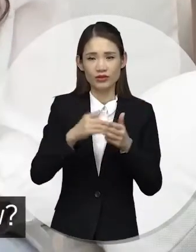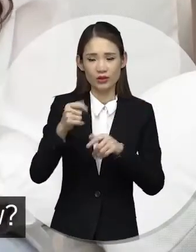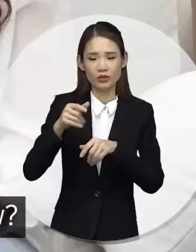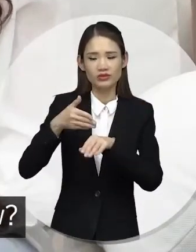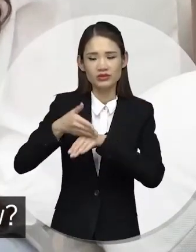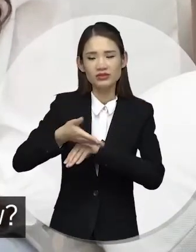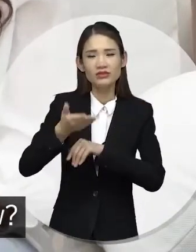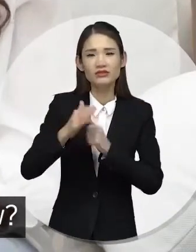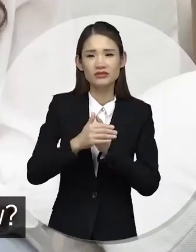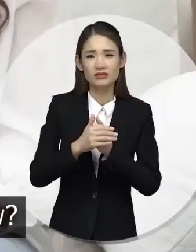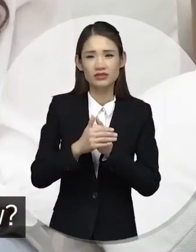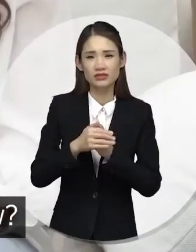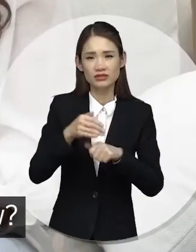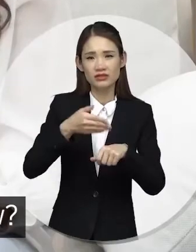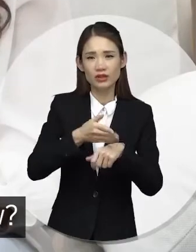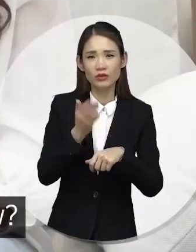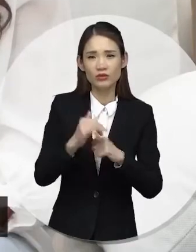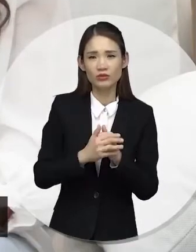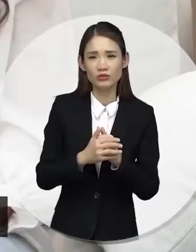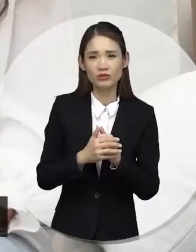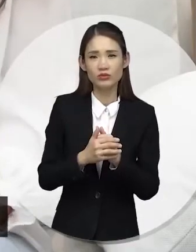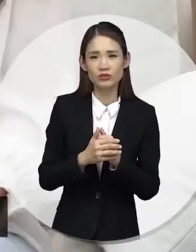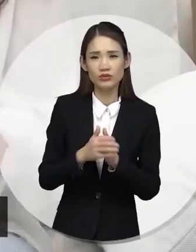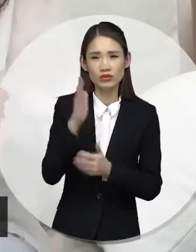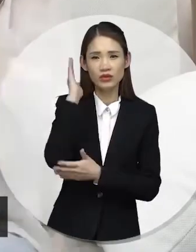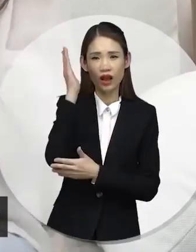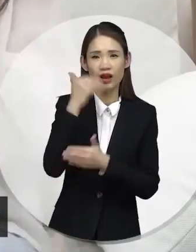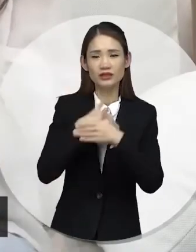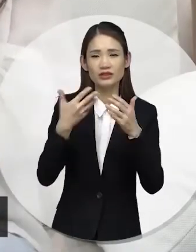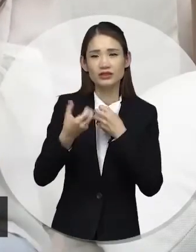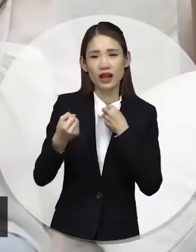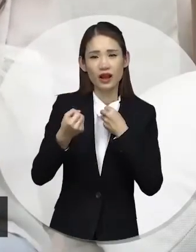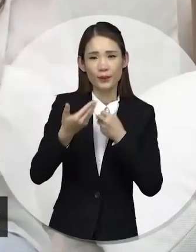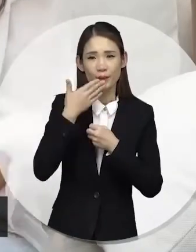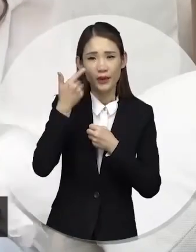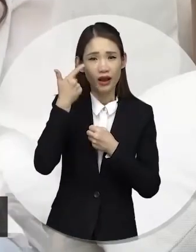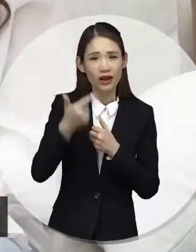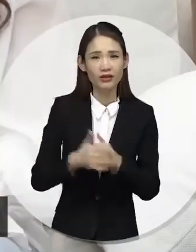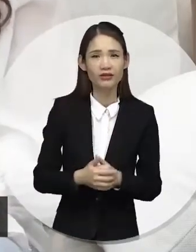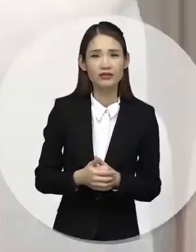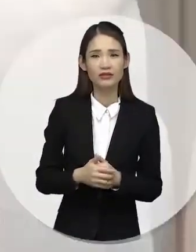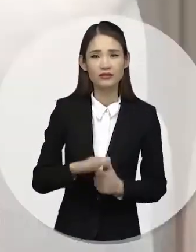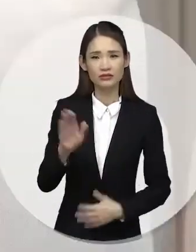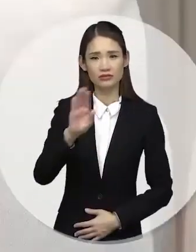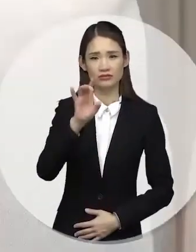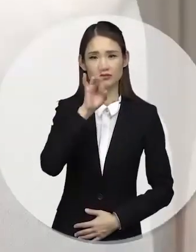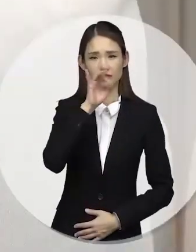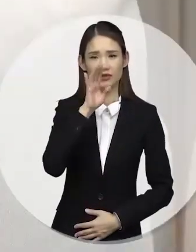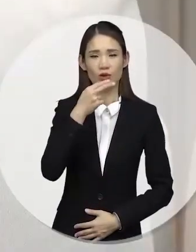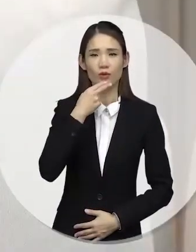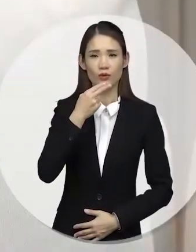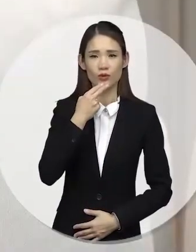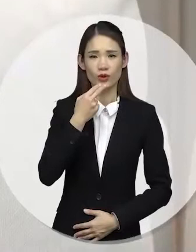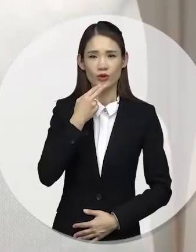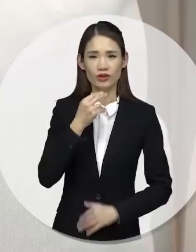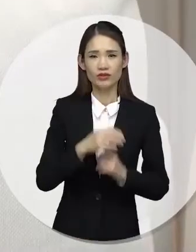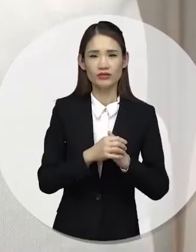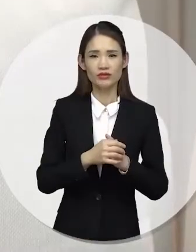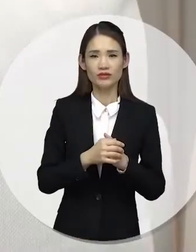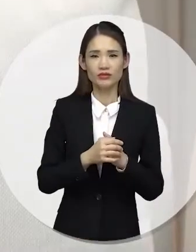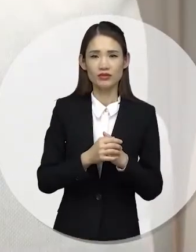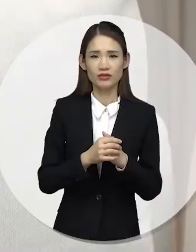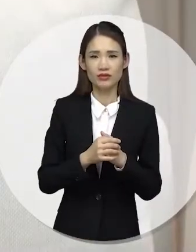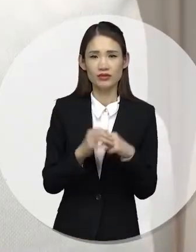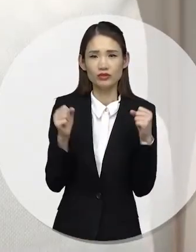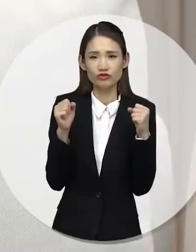좀 느리니까 늦을 수 있으니까 강의실을 따로 해주실 수 있나요? 했는데 안 된다, 없다, 복도에서 시험 봐라